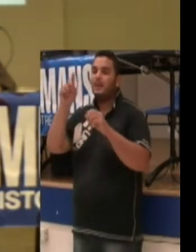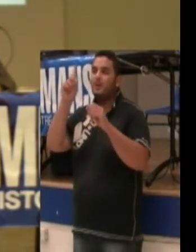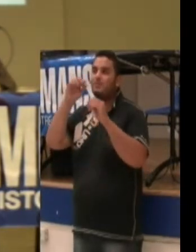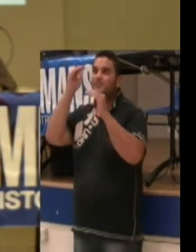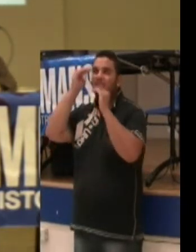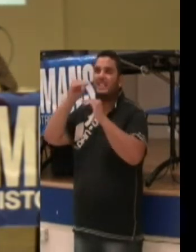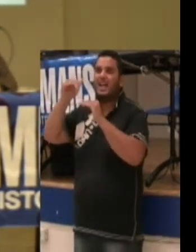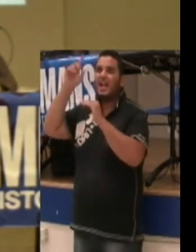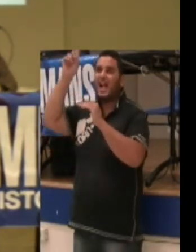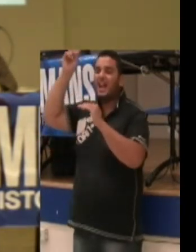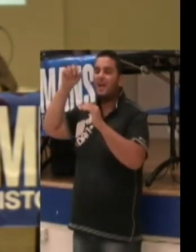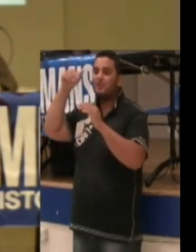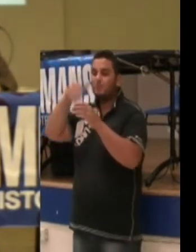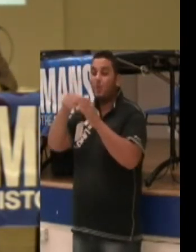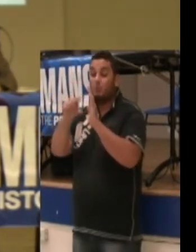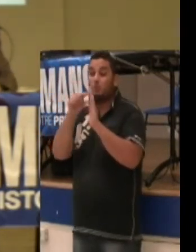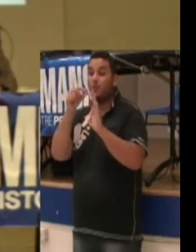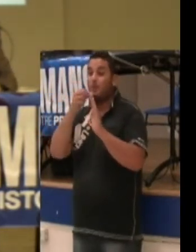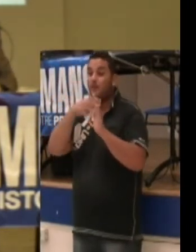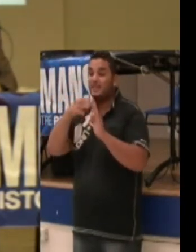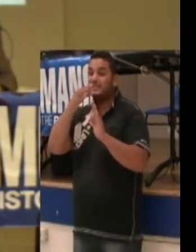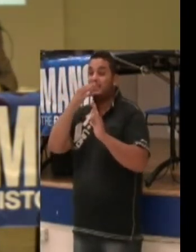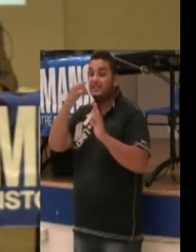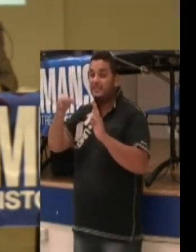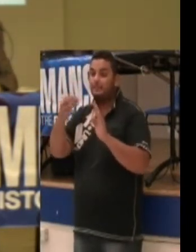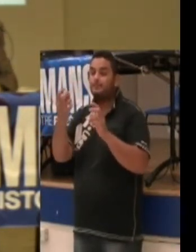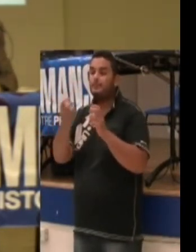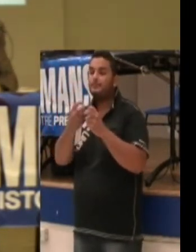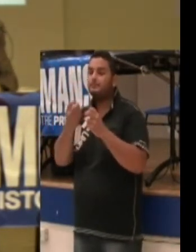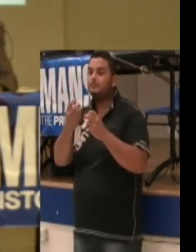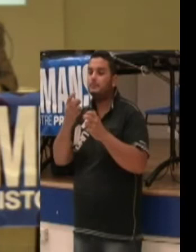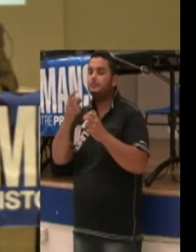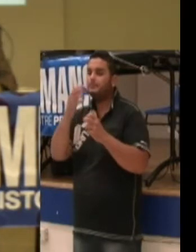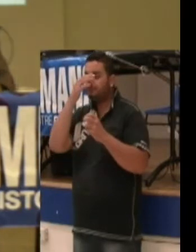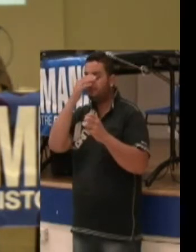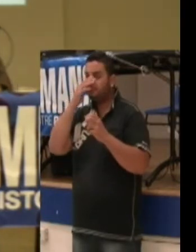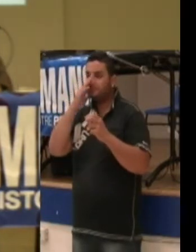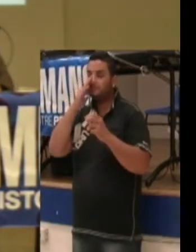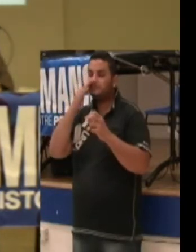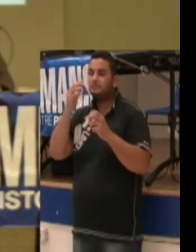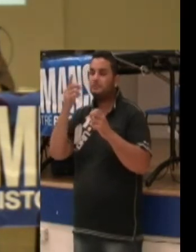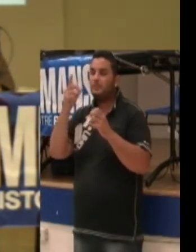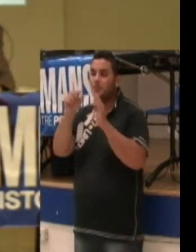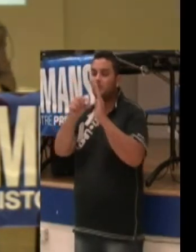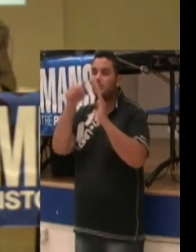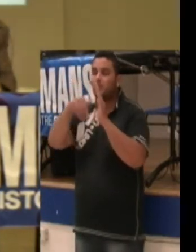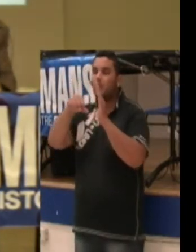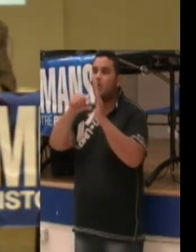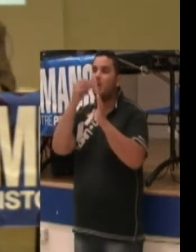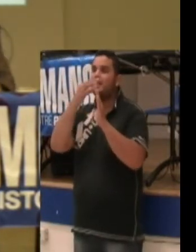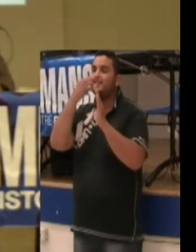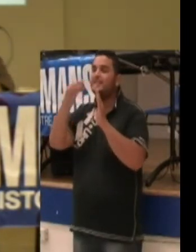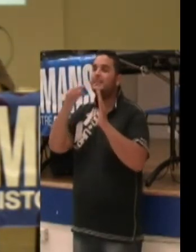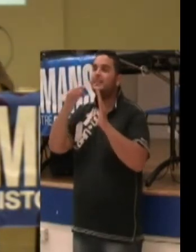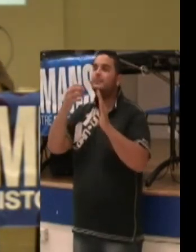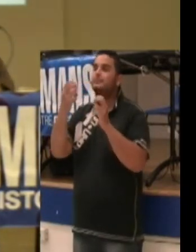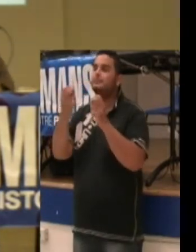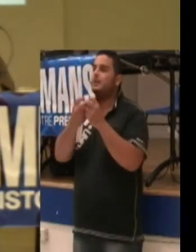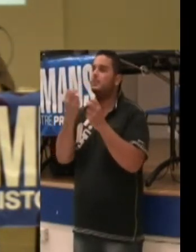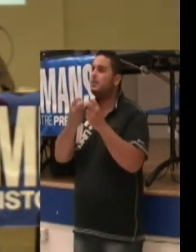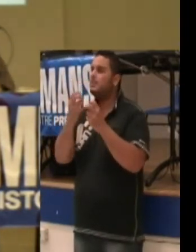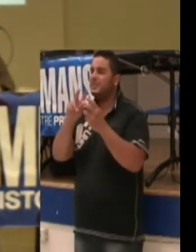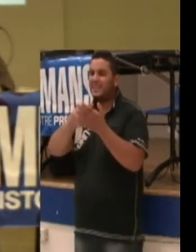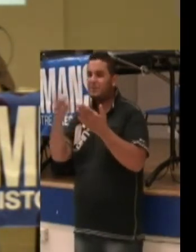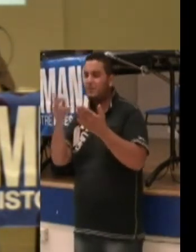al-imra, le prophète, il nous le dit là. Il dit par faire les ablutions, par tant de désagréments. C'est-à-dire que tu as un désagrément, là, ils disent dans la traduction, et